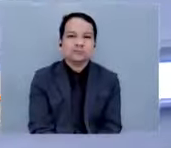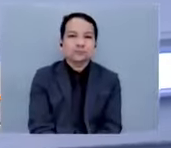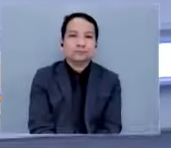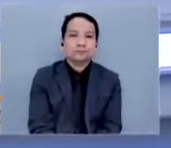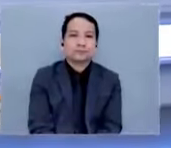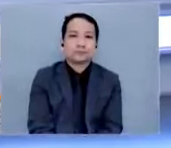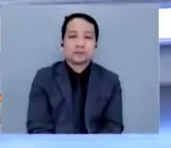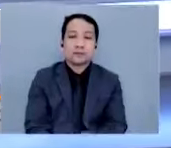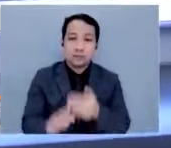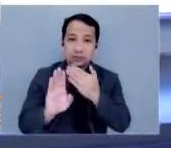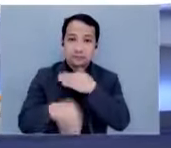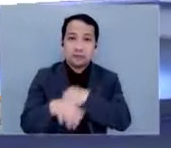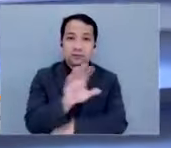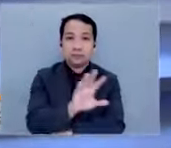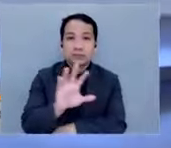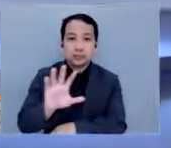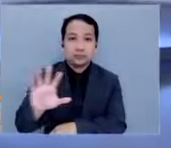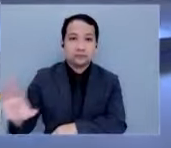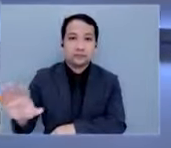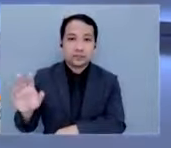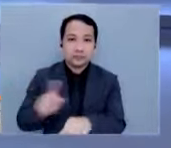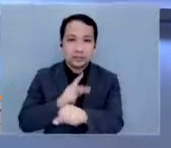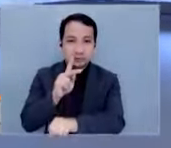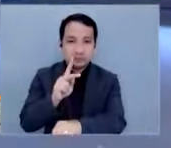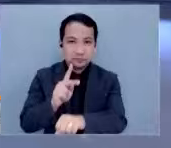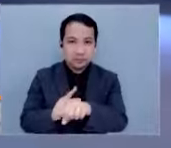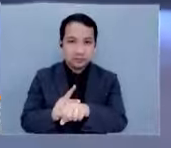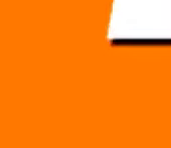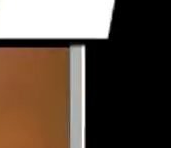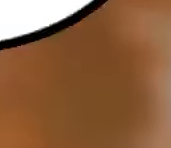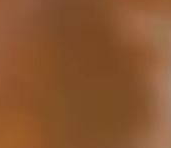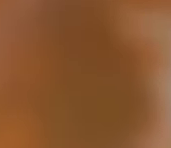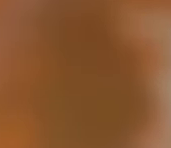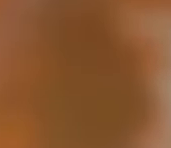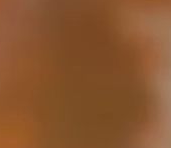iba pa sa pagbabalik ng Frontline Pilipinas.